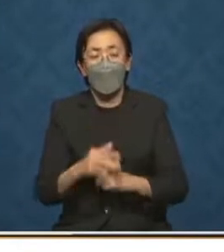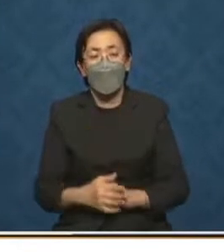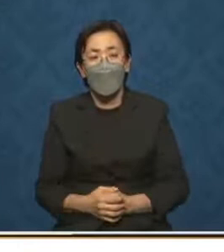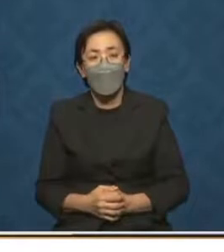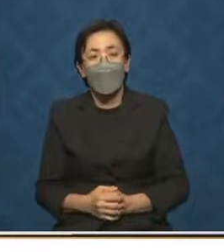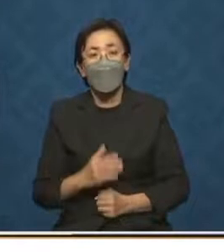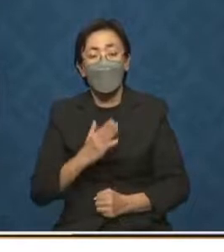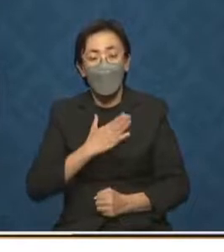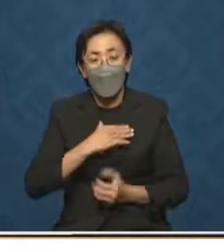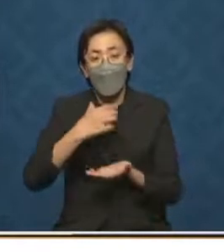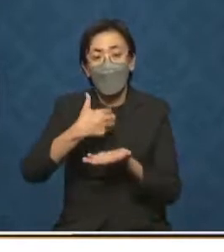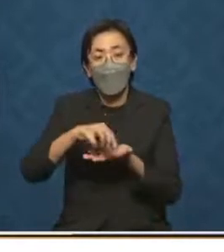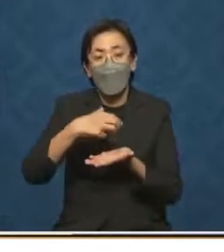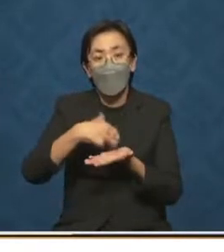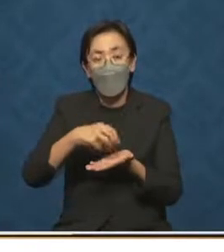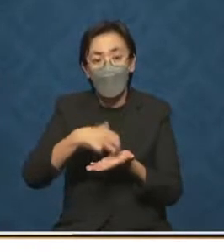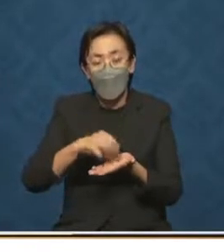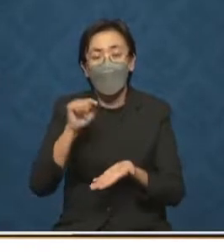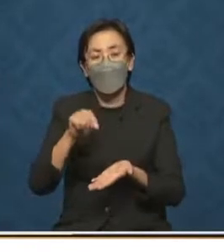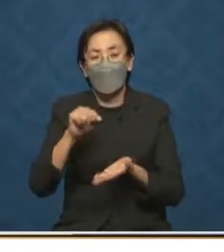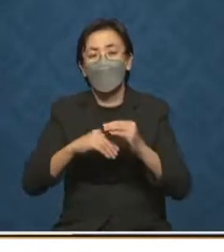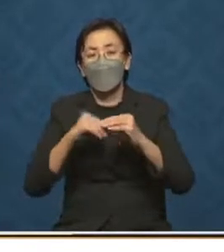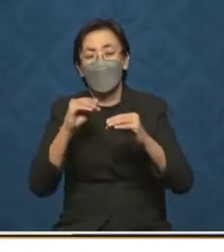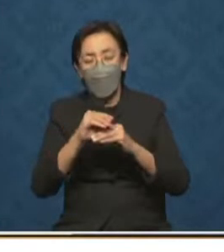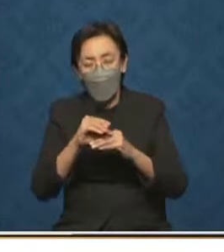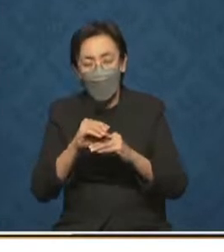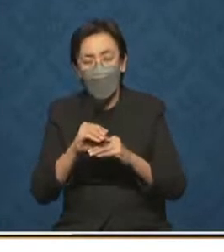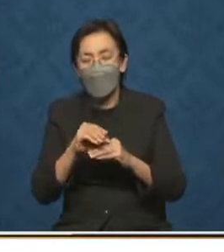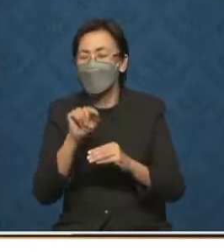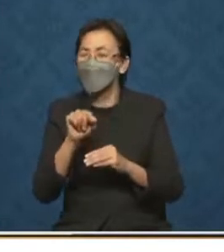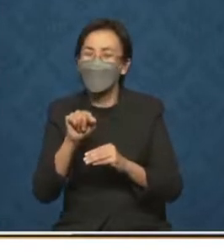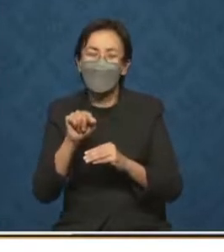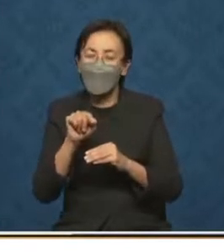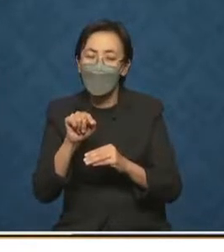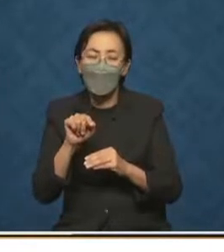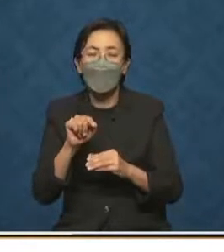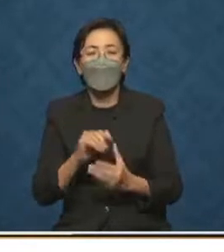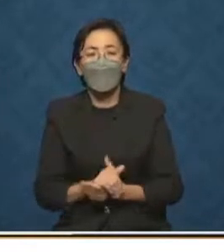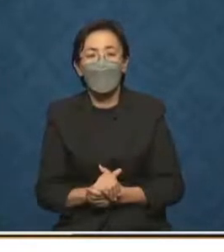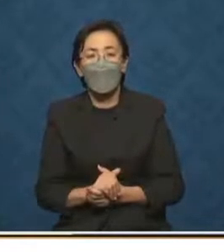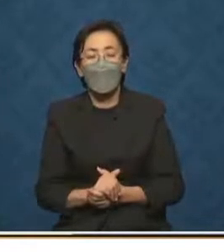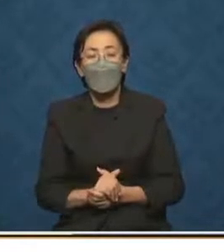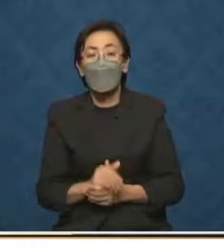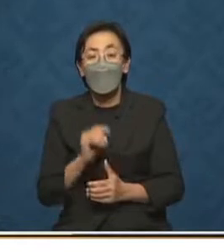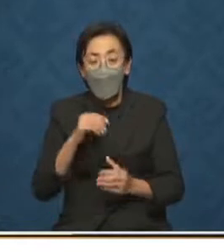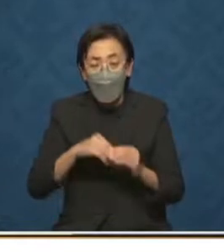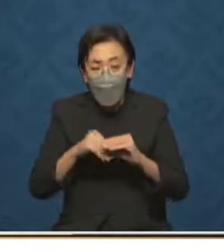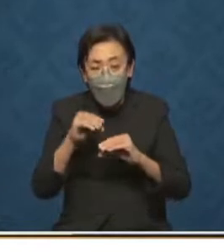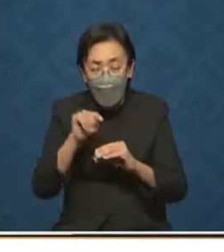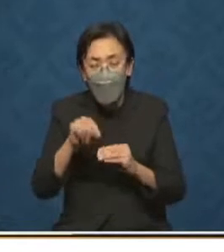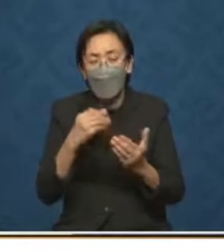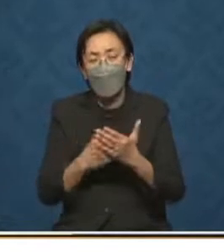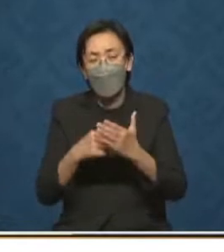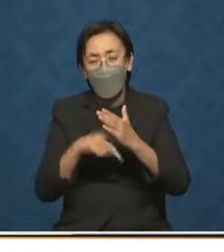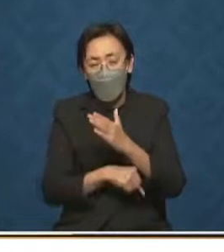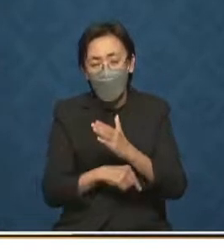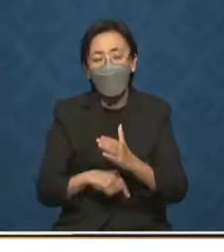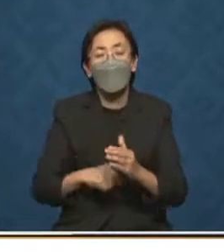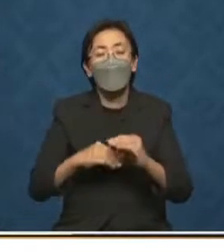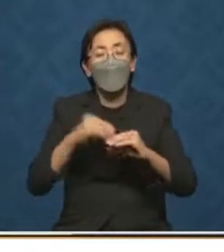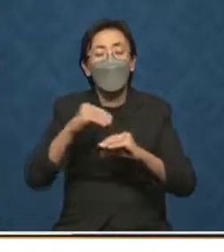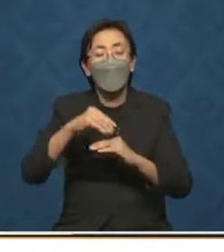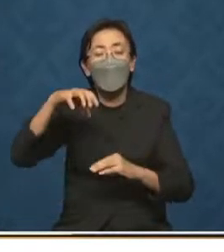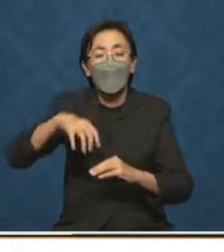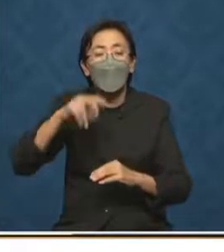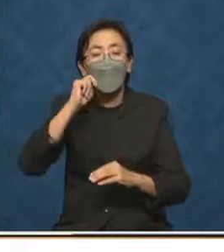ิ่ทผมไดนำเรนทรประทานคือครองการทจะนำไปสู่การทุกจติด- ยามหารัวในครองการปภพีภาคผมมเวลา